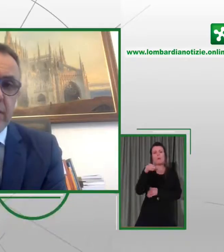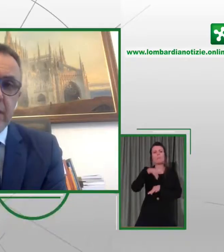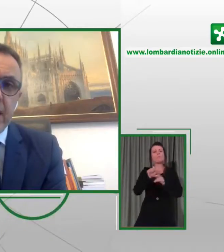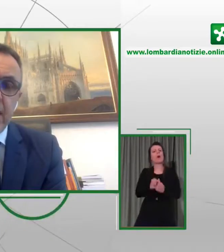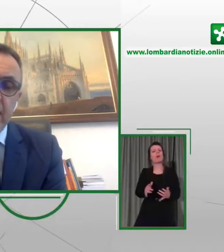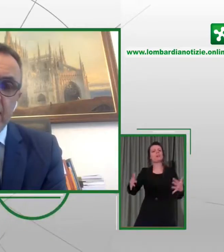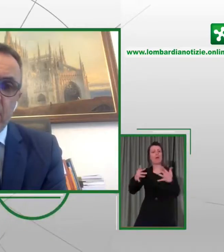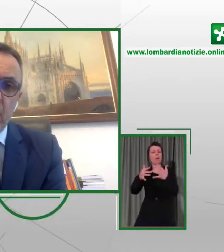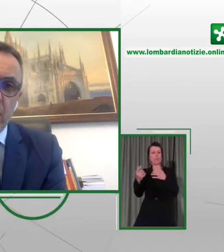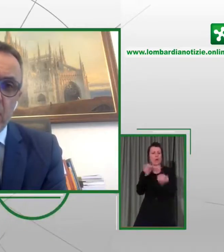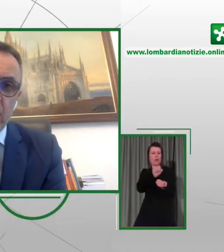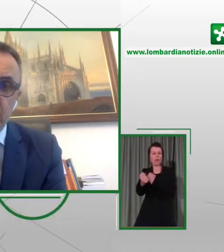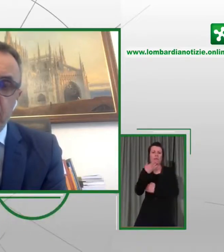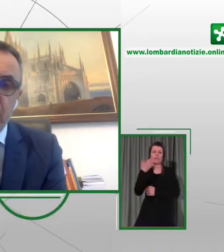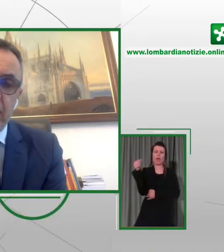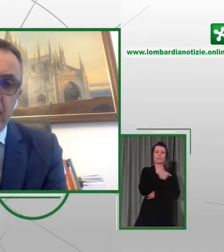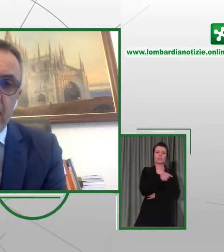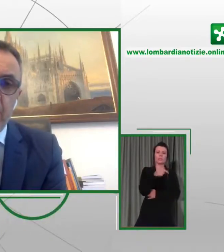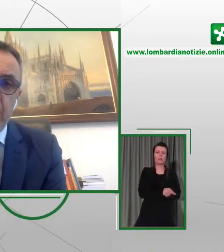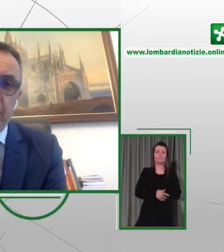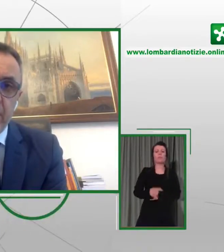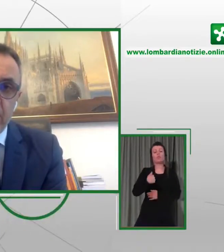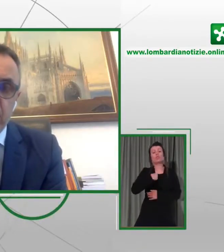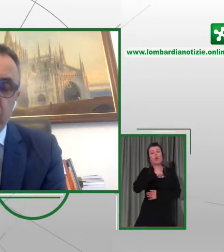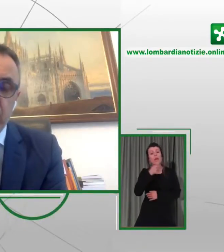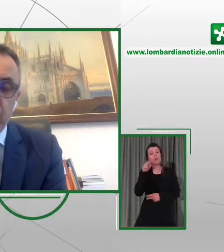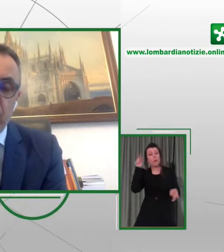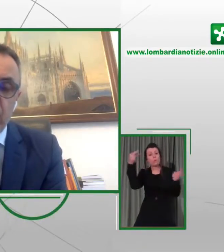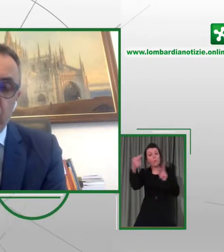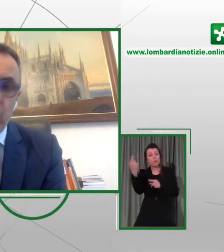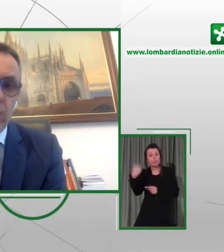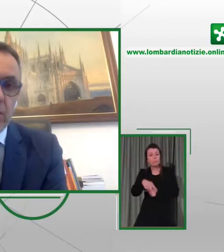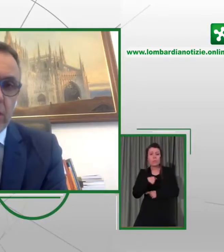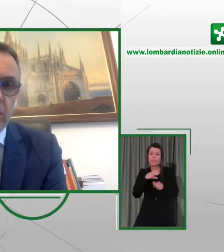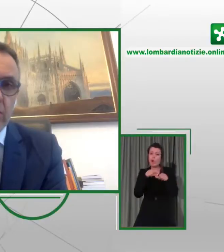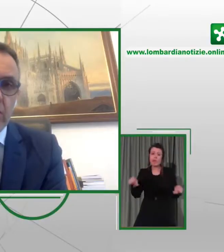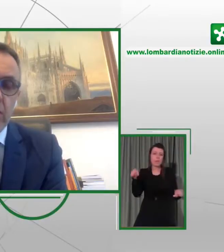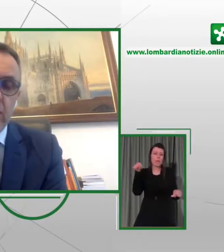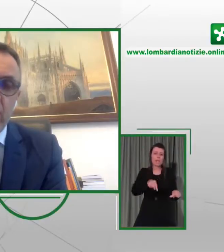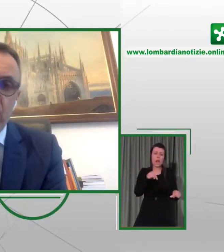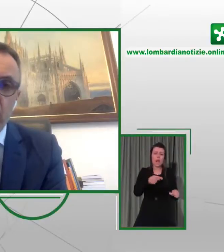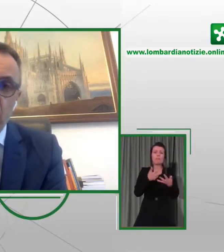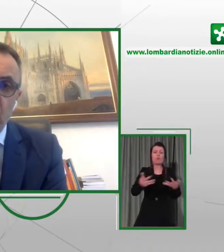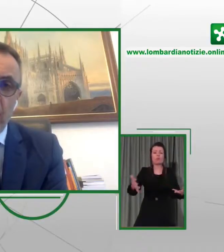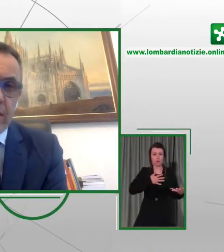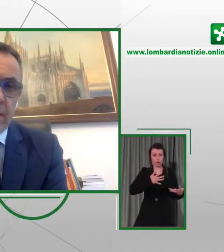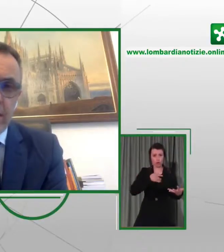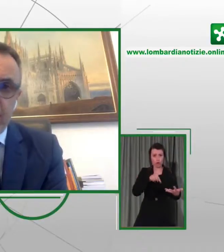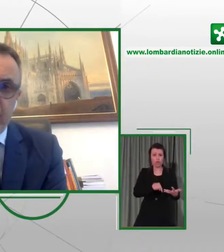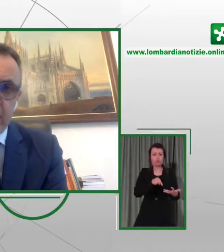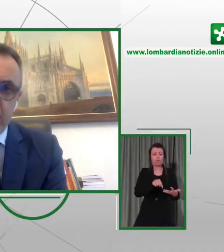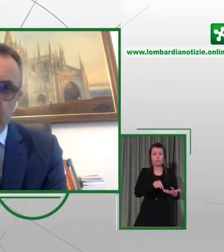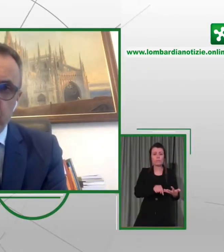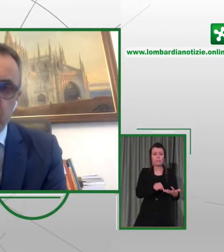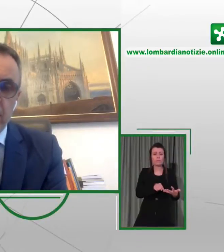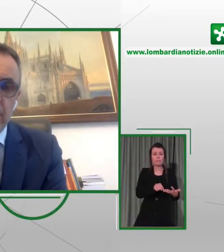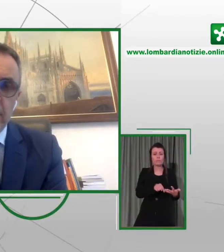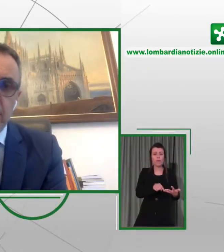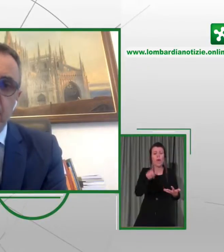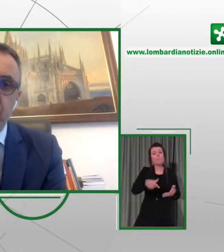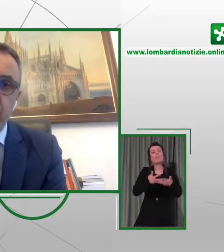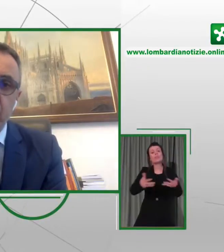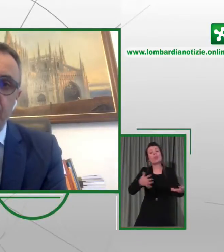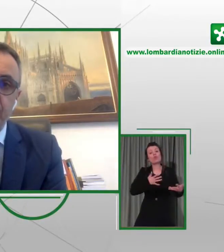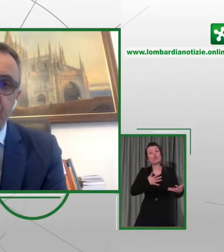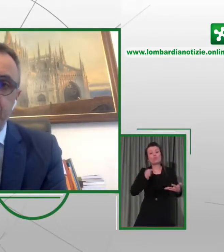credo che il punto di vista sia qualcosa di fondamentale per il nostro territorio e qualcosa che il nostro territorio riesca anche a mettere a